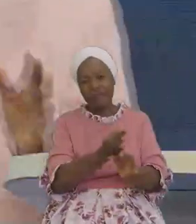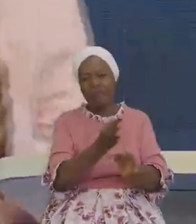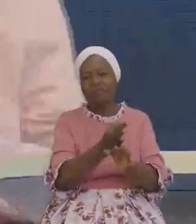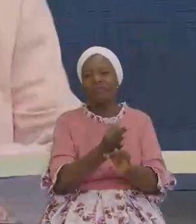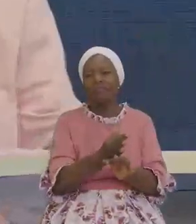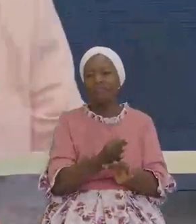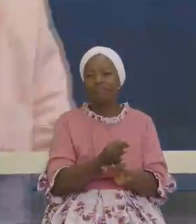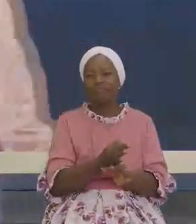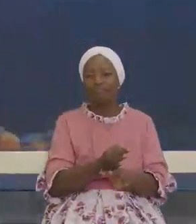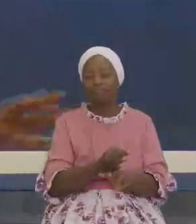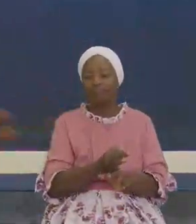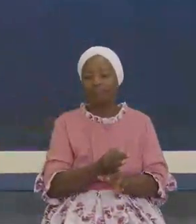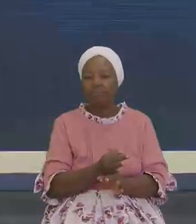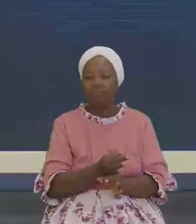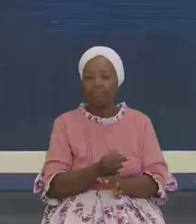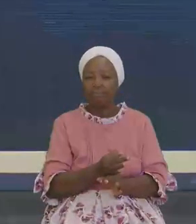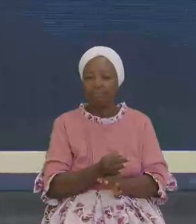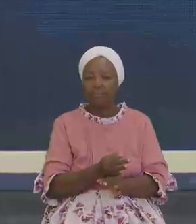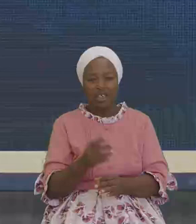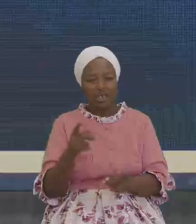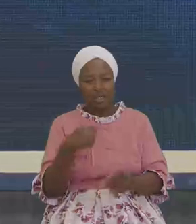l'Amen et le fidèle.